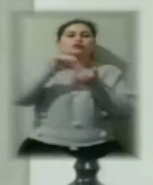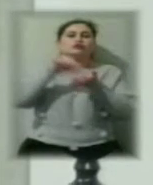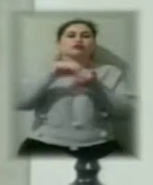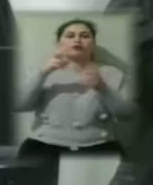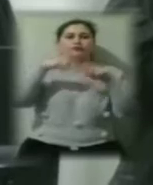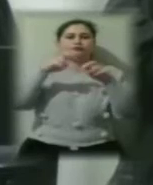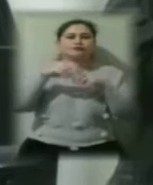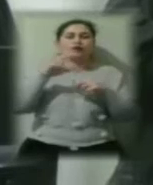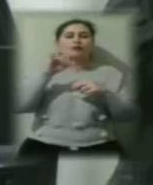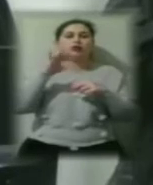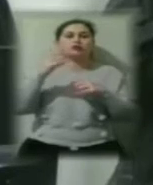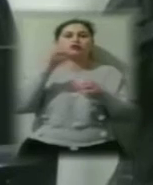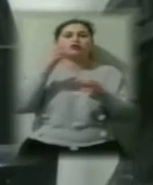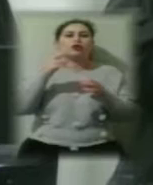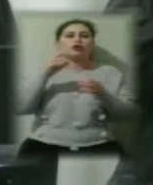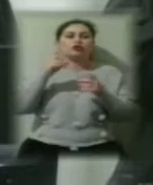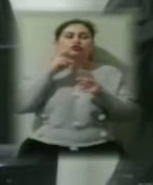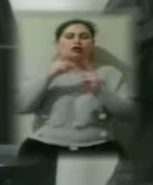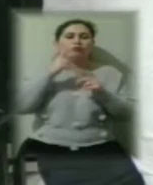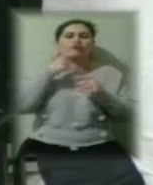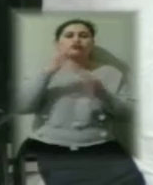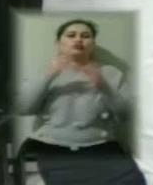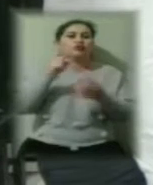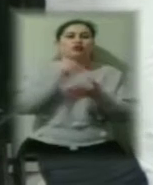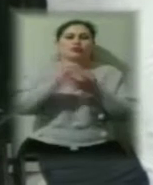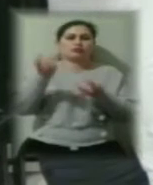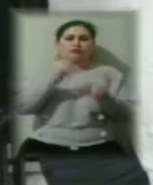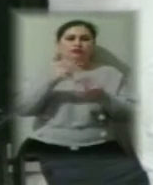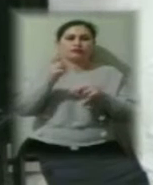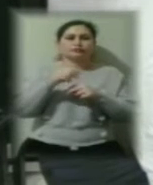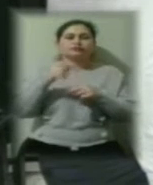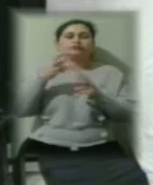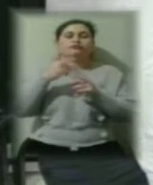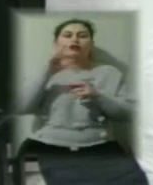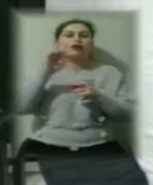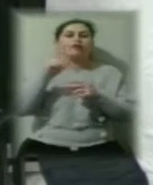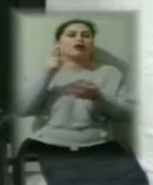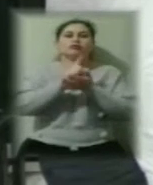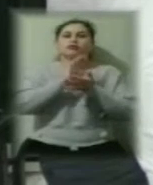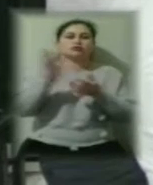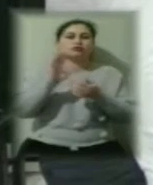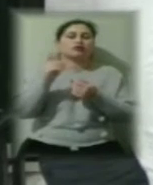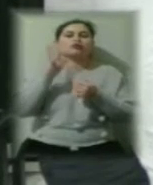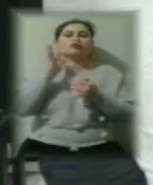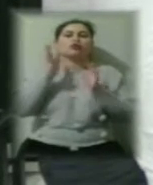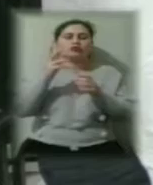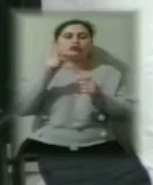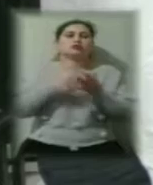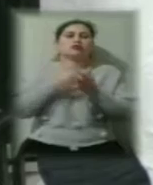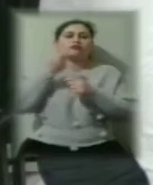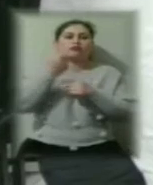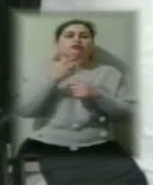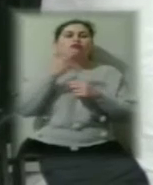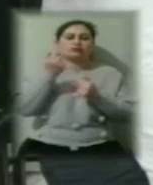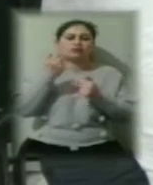апеляційної скарги, пояснює суддя, не обов'язкова. Явка не обов'язкова, вона доставляється лише за заявою. Ви повинні жити чином проінформовано.